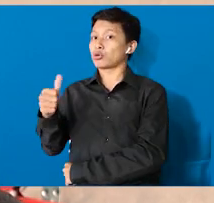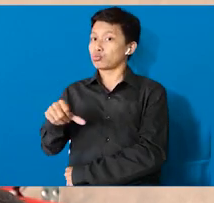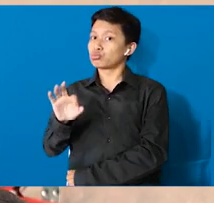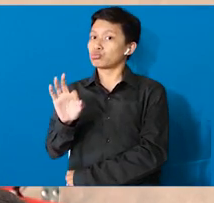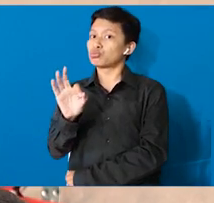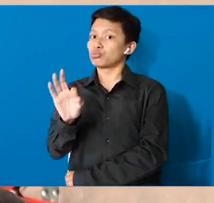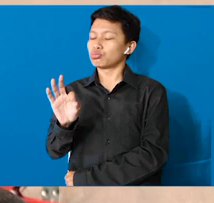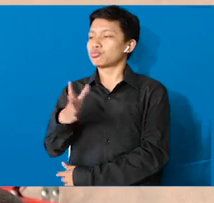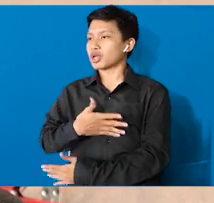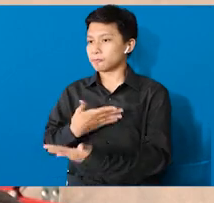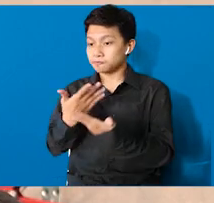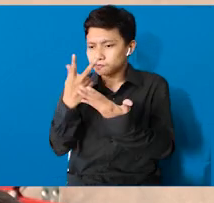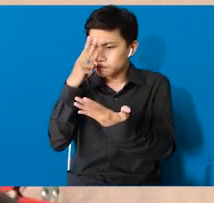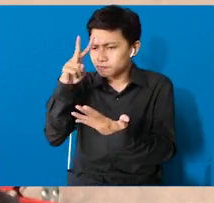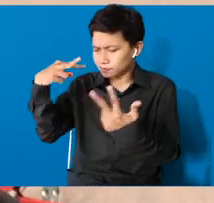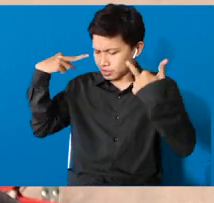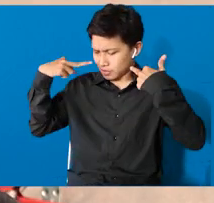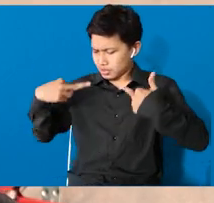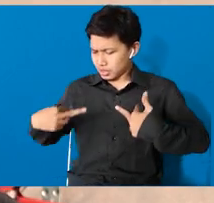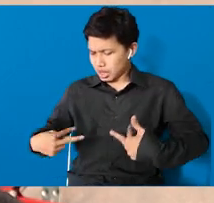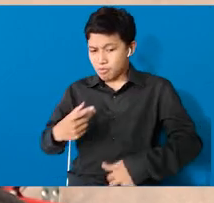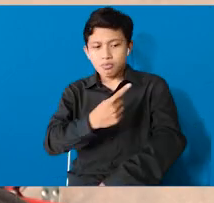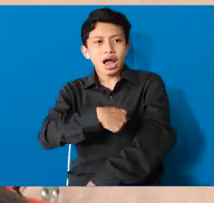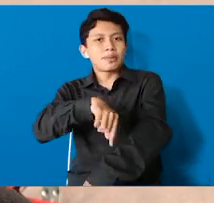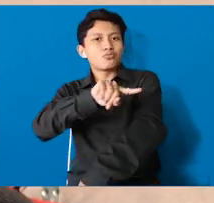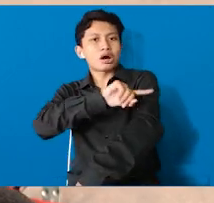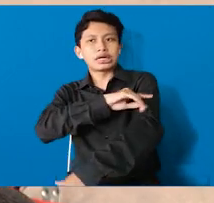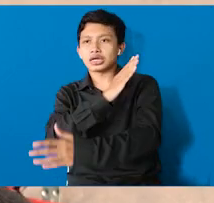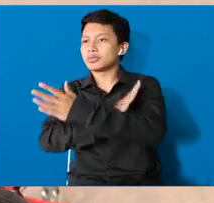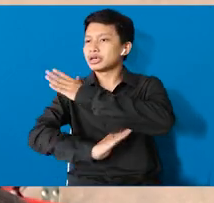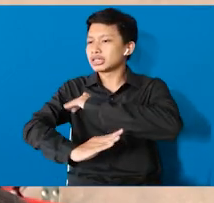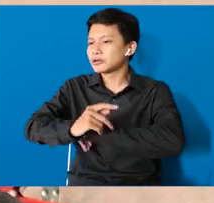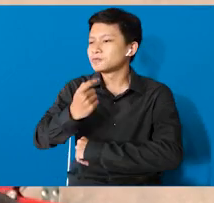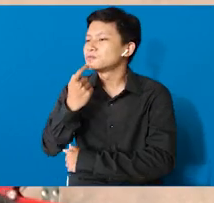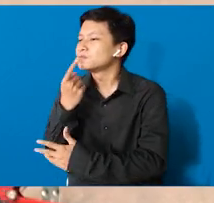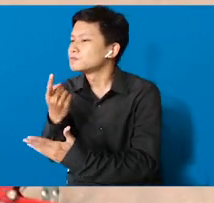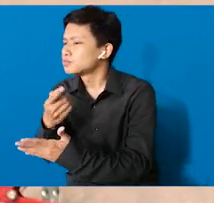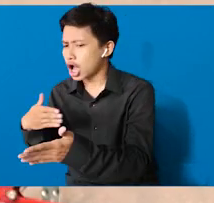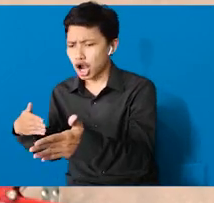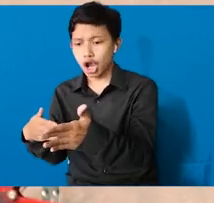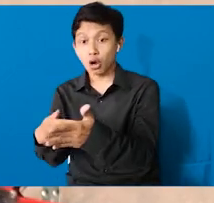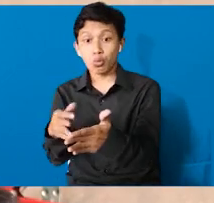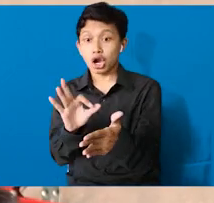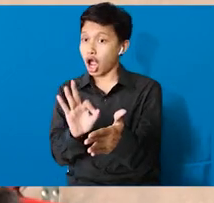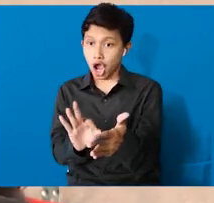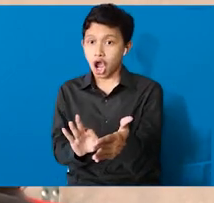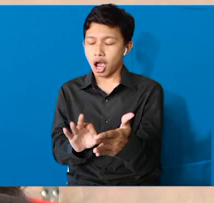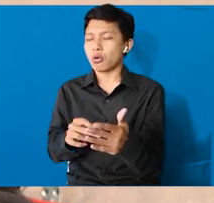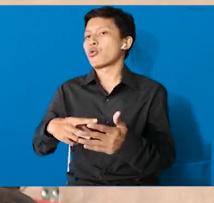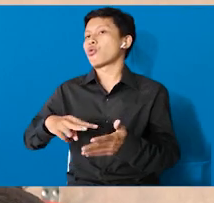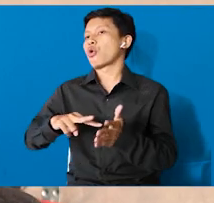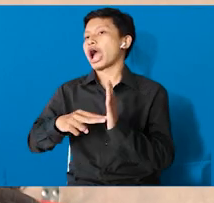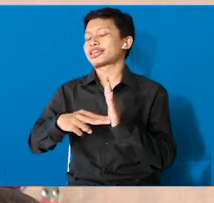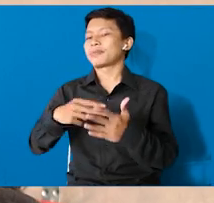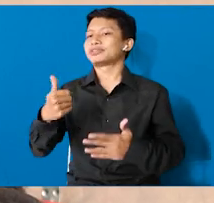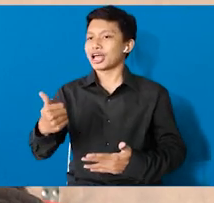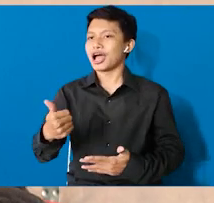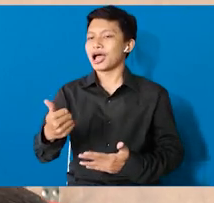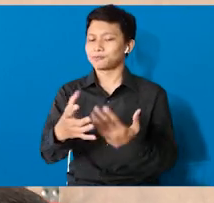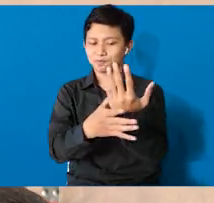lihat difabel ini kemampuannya. Jika tidak ada gangguan di tangan kan dia bisa